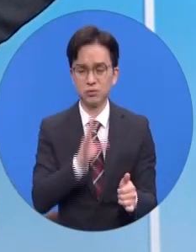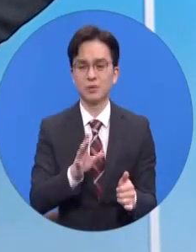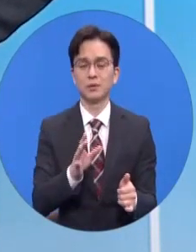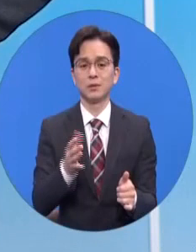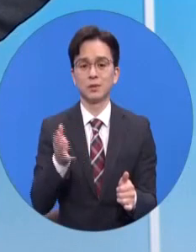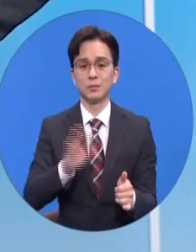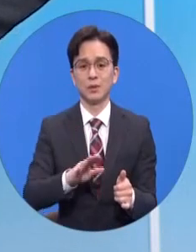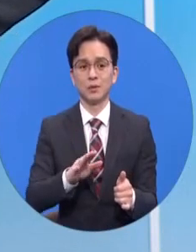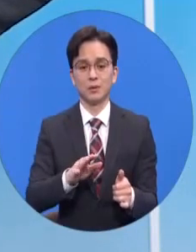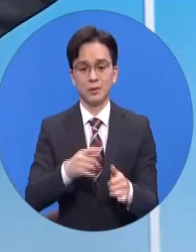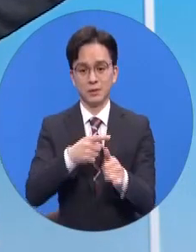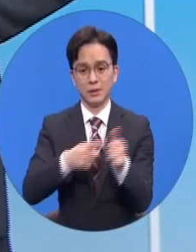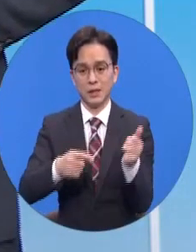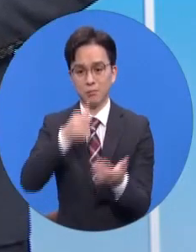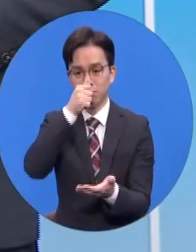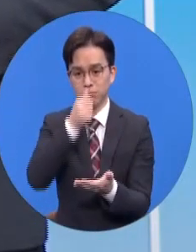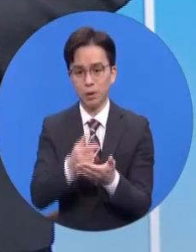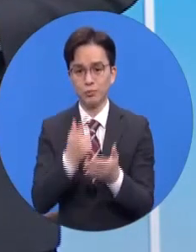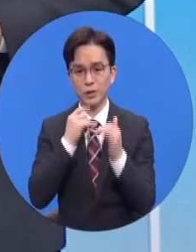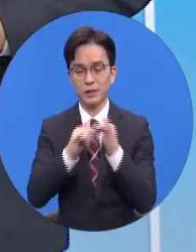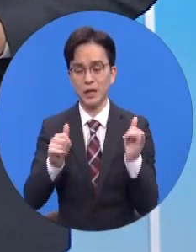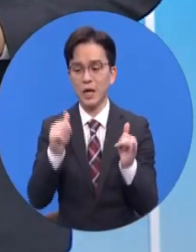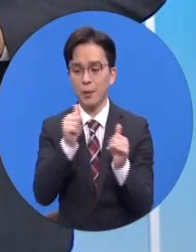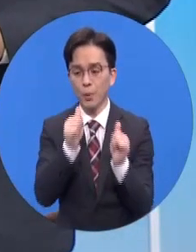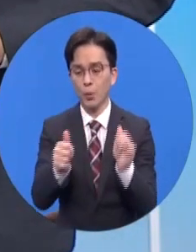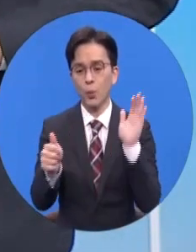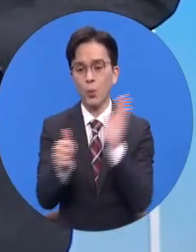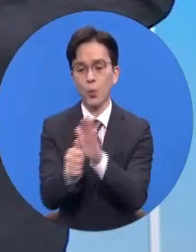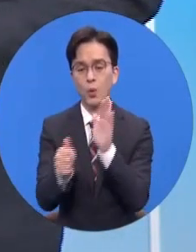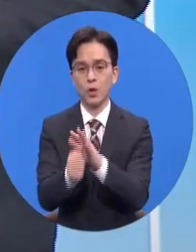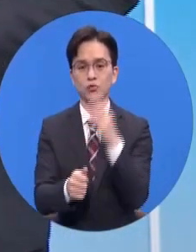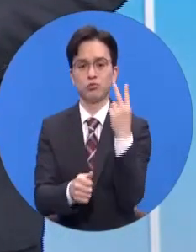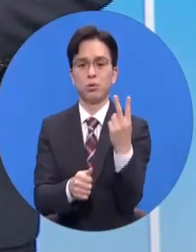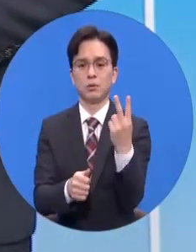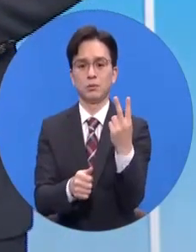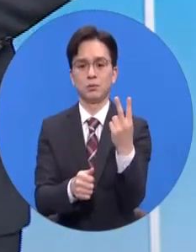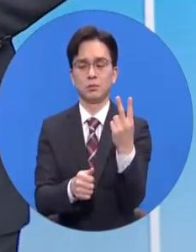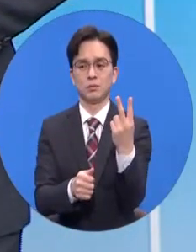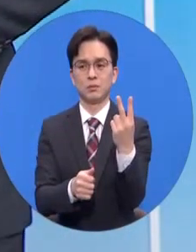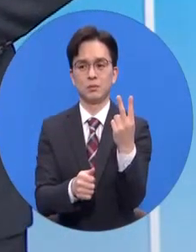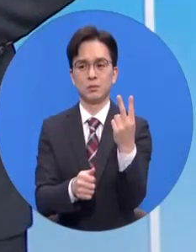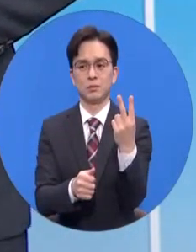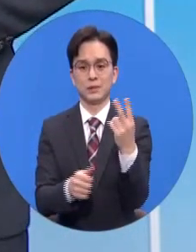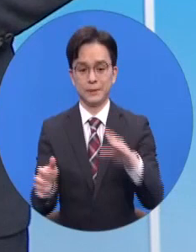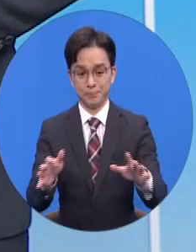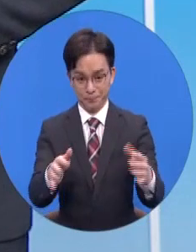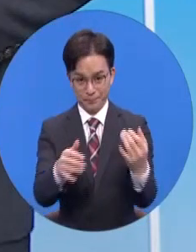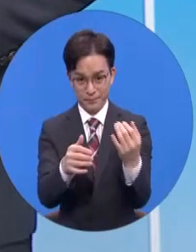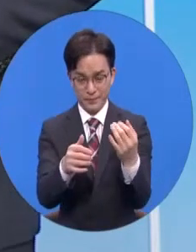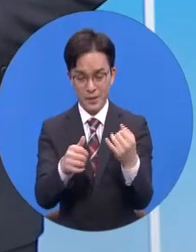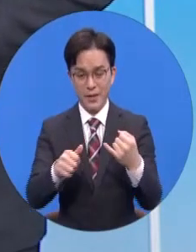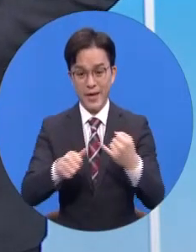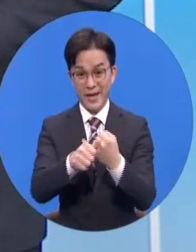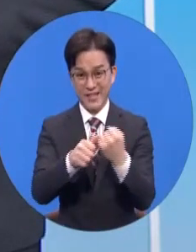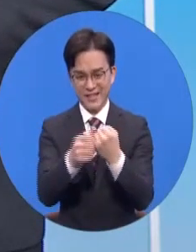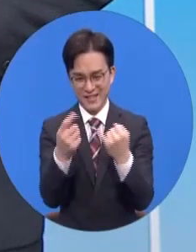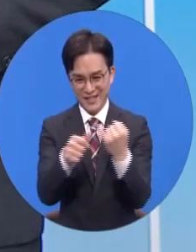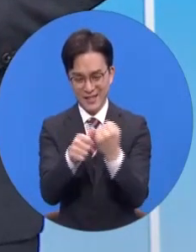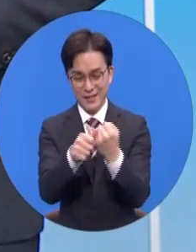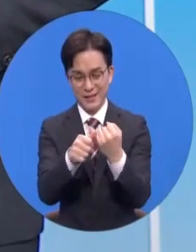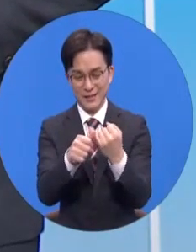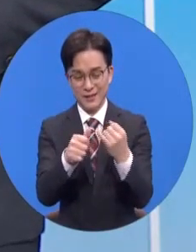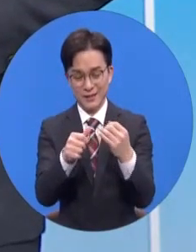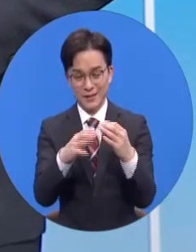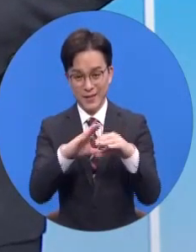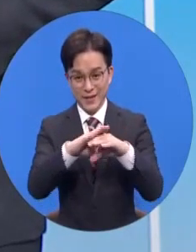확산되고 있습니다 피의자가 이별을 통보한 피해 여성에게 농약을 마시라고 강요 하다가